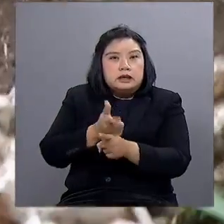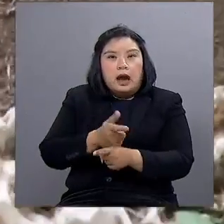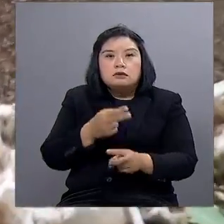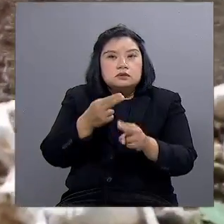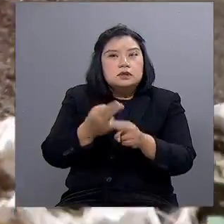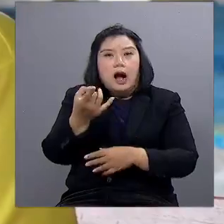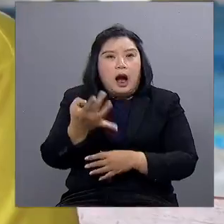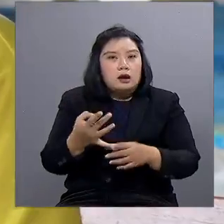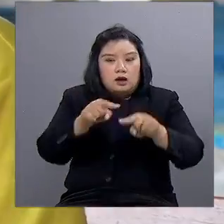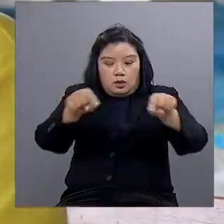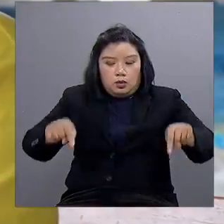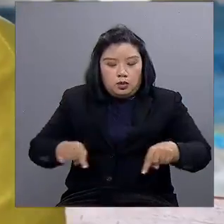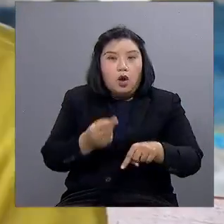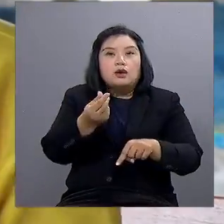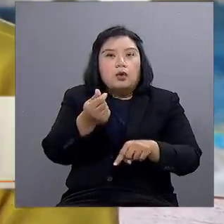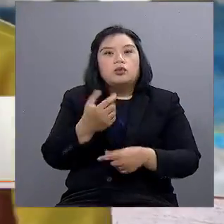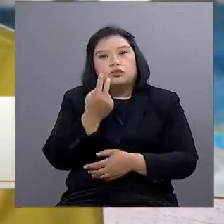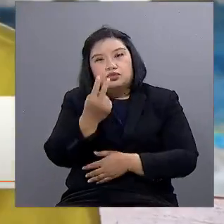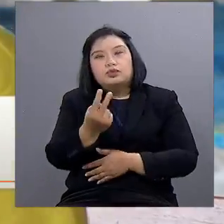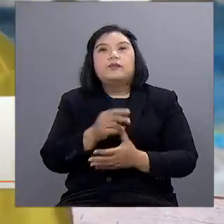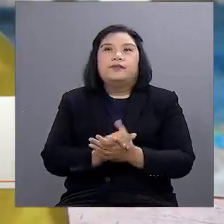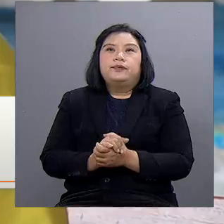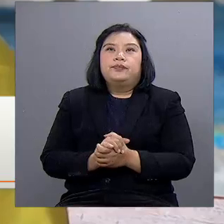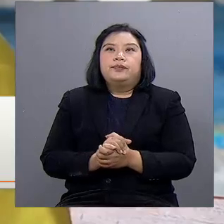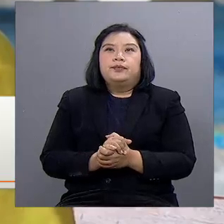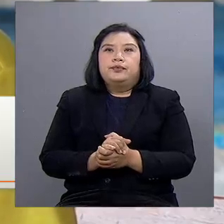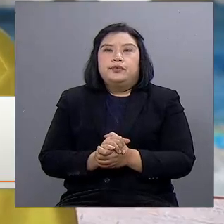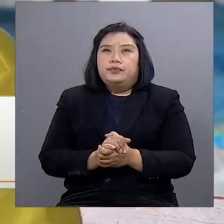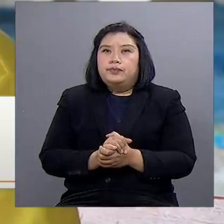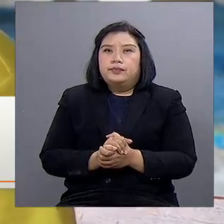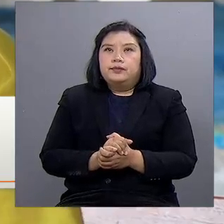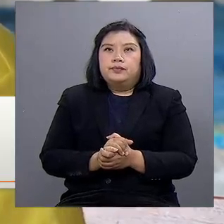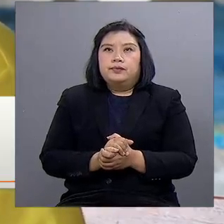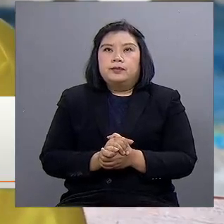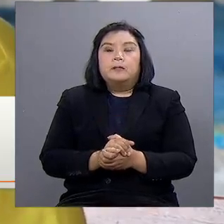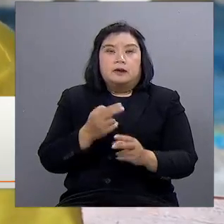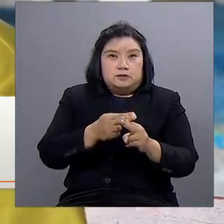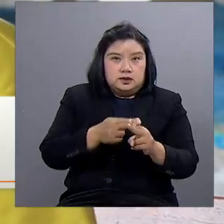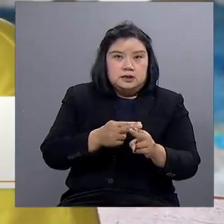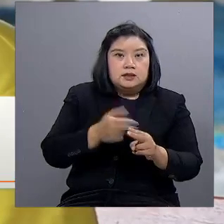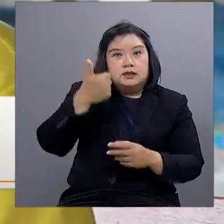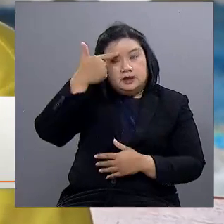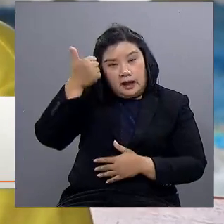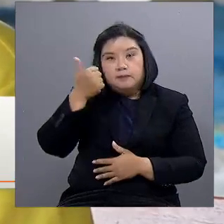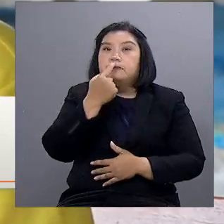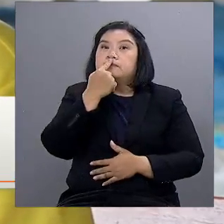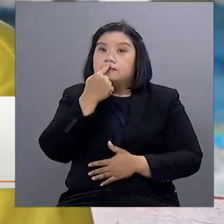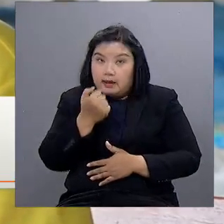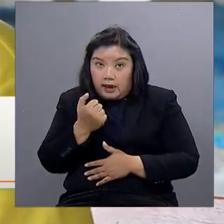ะ เลี้ยงสองสายพันธุ์คือทองดำทองแดงและแมงสลิงทำไมต้องเลี้ยงสองส